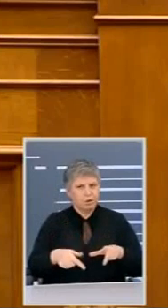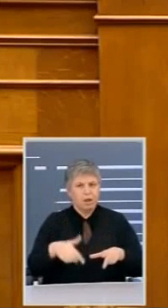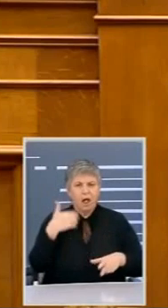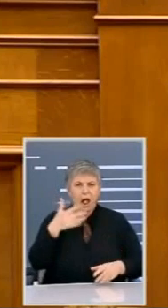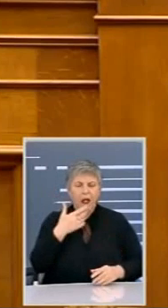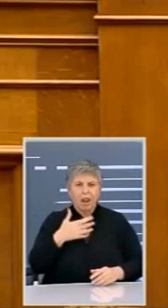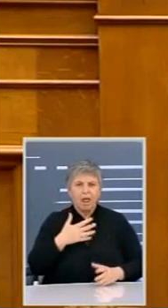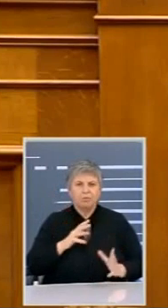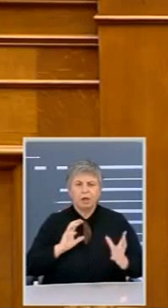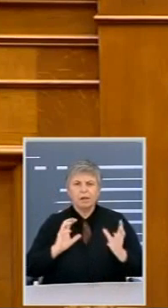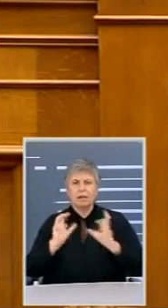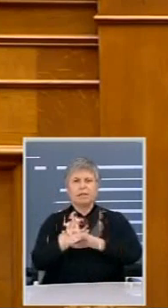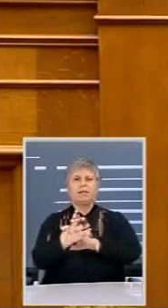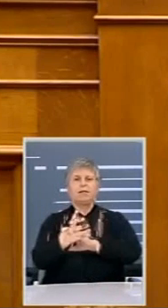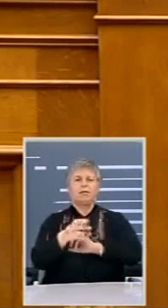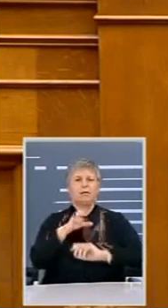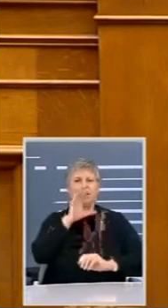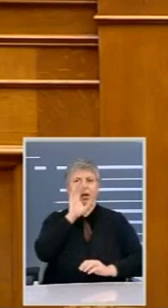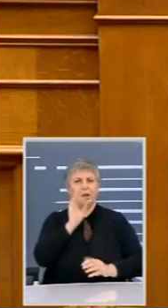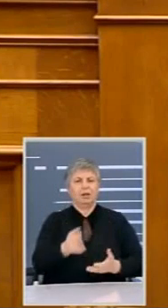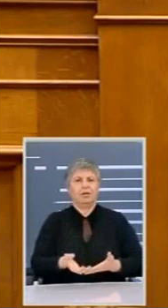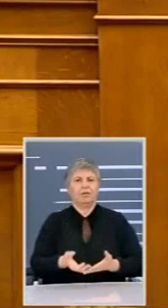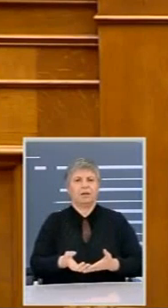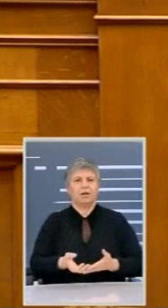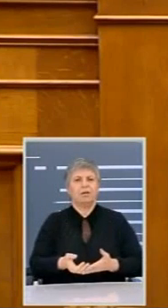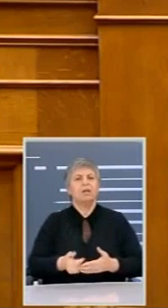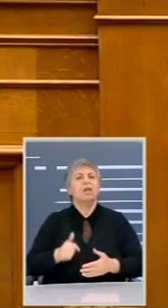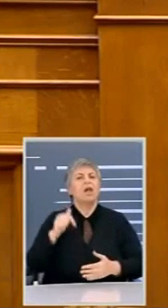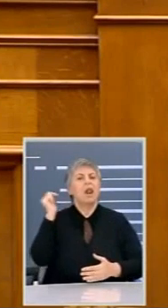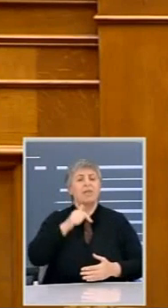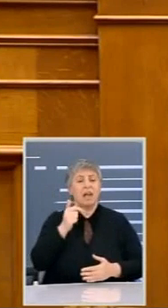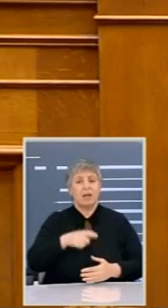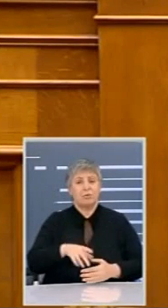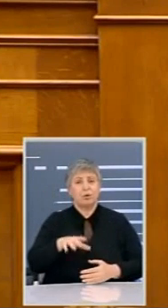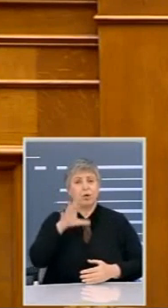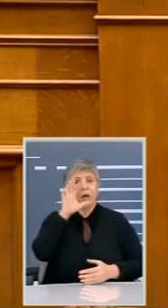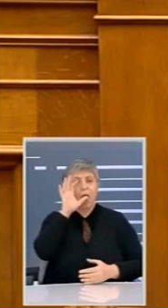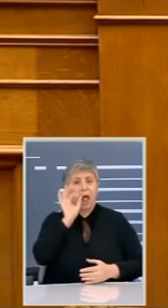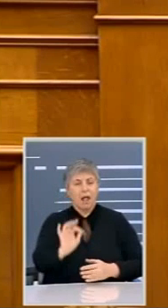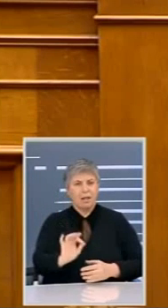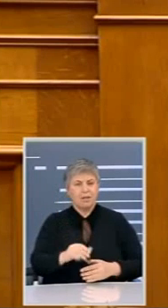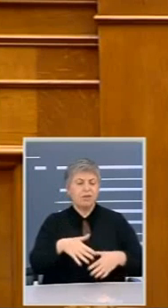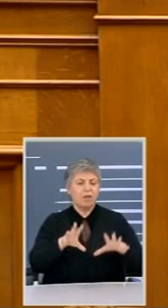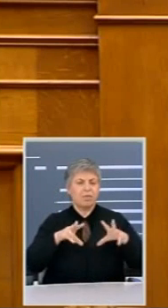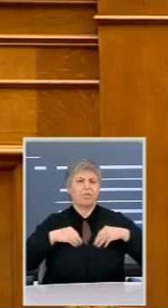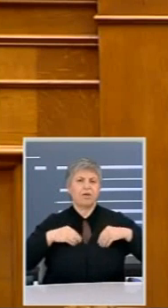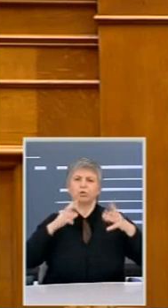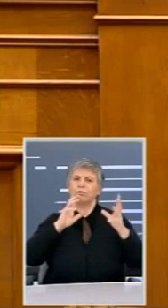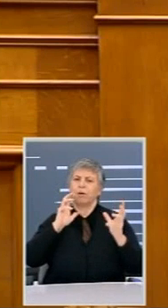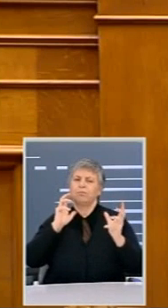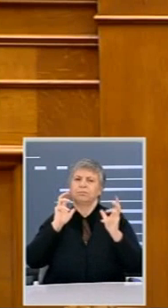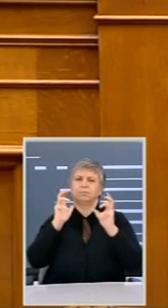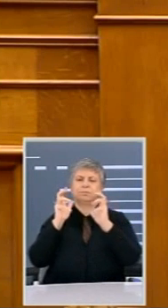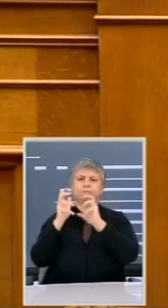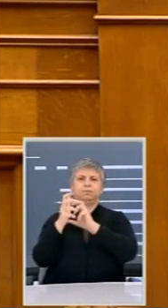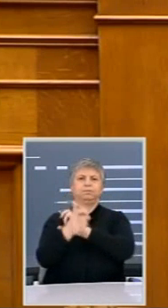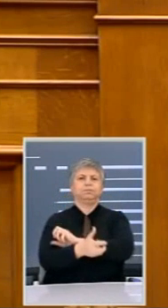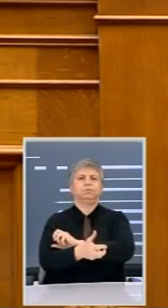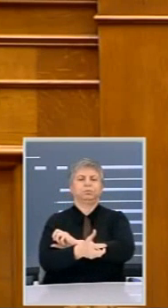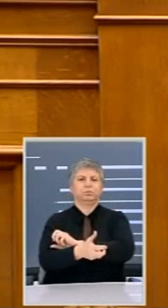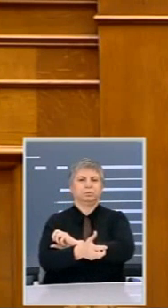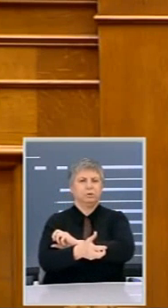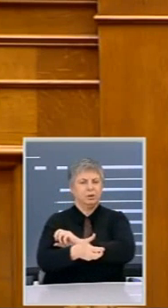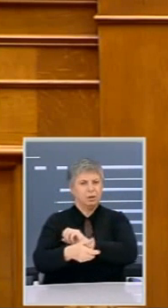Είναι στα πλαίσια της επιχείρησης της αλήθειας, την οποία διαστρεβλώνουν πραγματικά πάρα